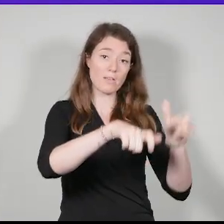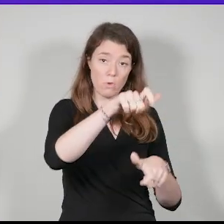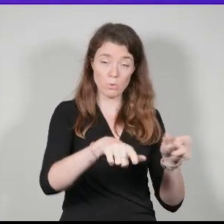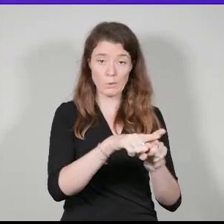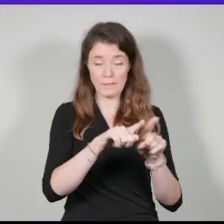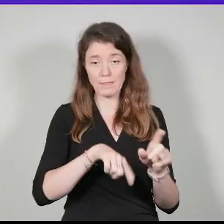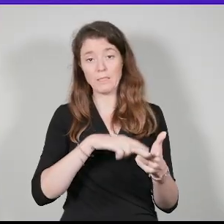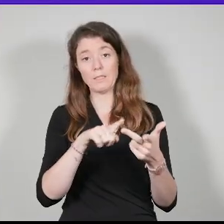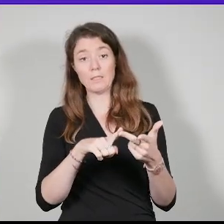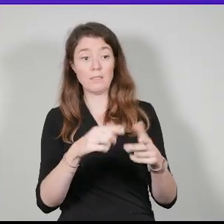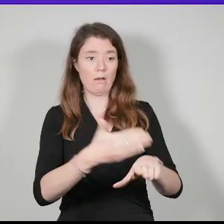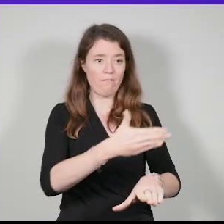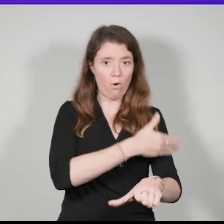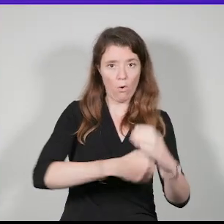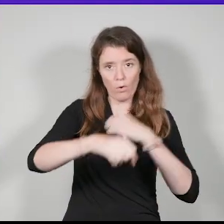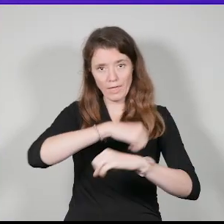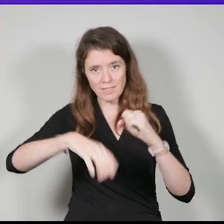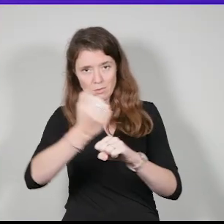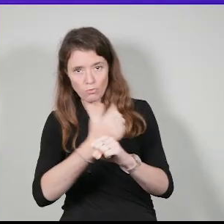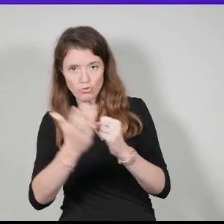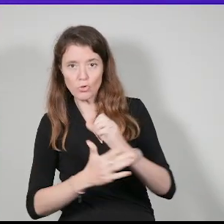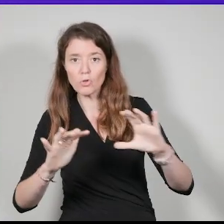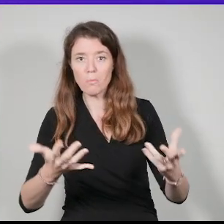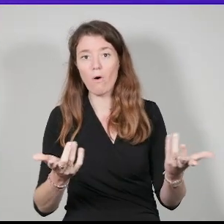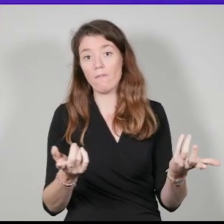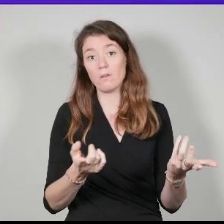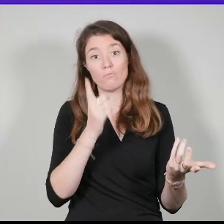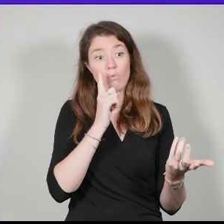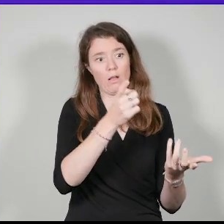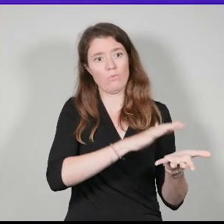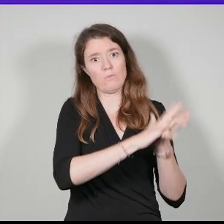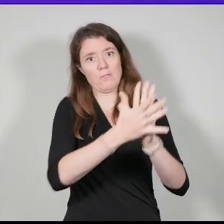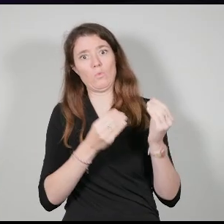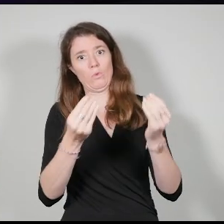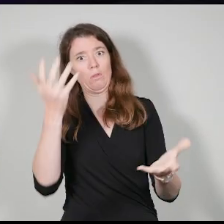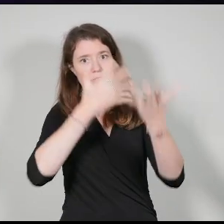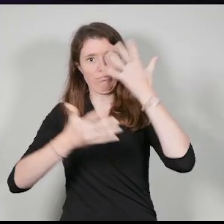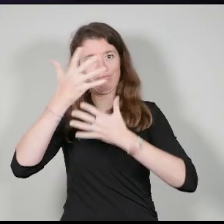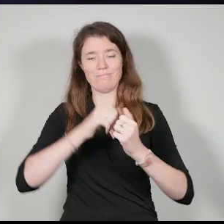et puis la manière d'anticiper les enjeux à venir que peut porter une telle transformation de l'offre. À tout à l'heure.